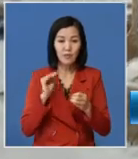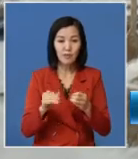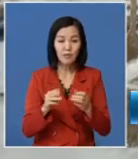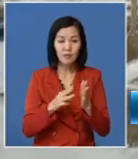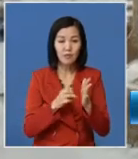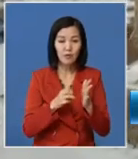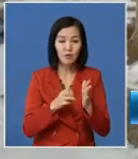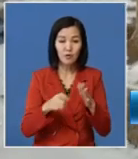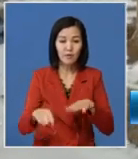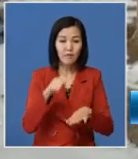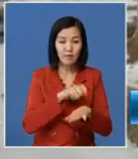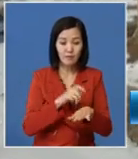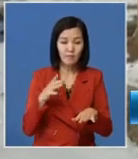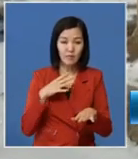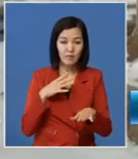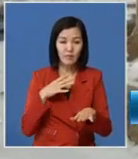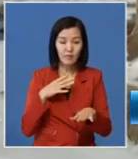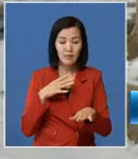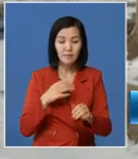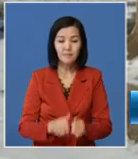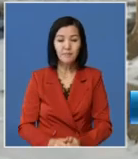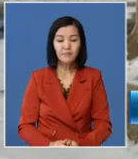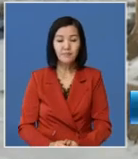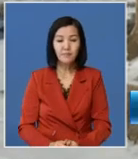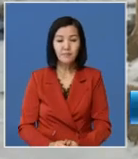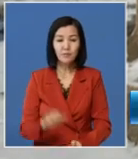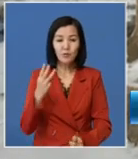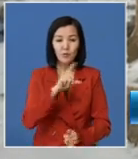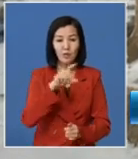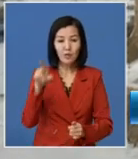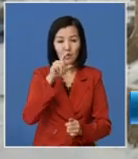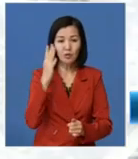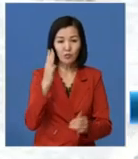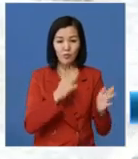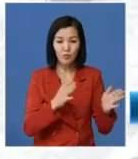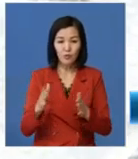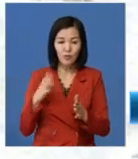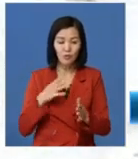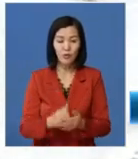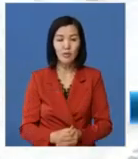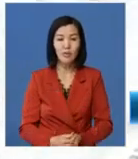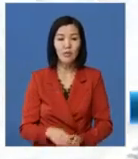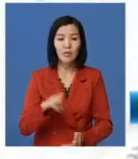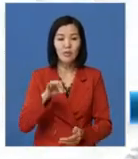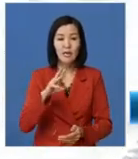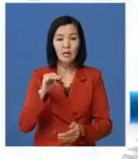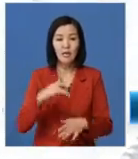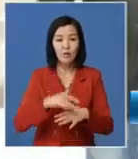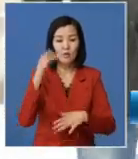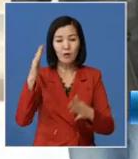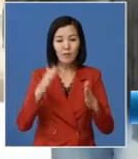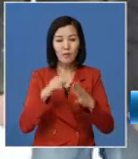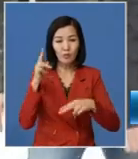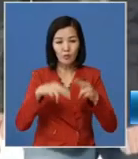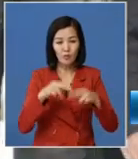11800 квадрат шаршы метр площади, 3 этажлық 4 блоктан құрылады. Талғар ауданында Алматау көпқабатты тұрғын үй